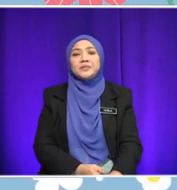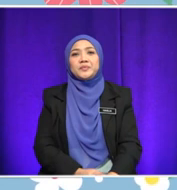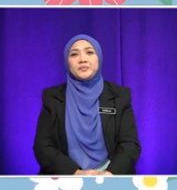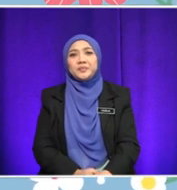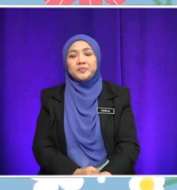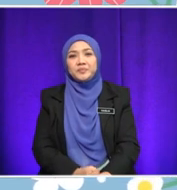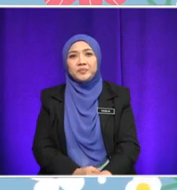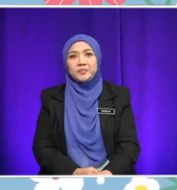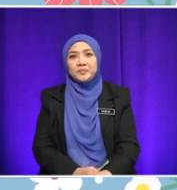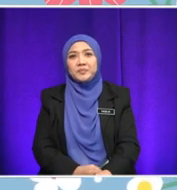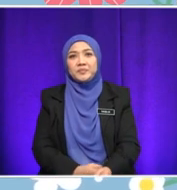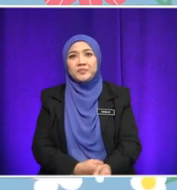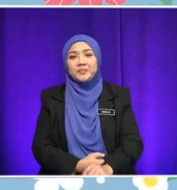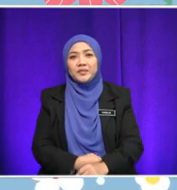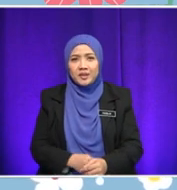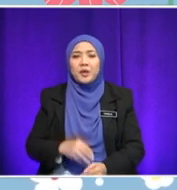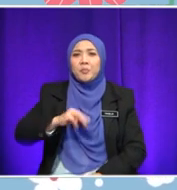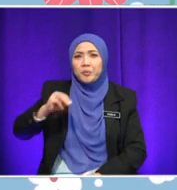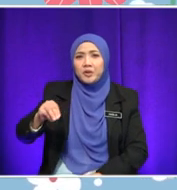di rumah